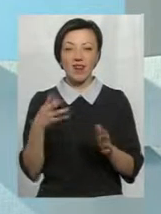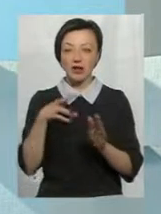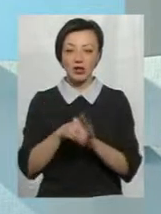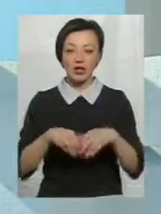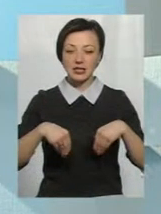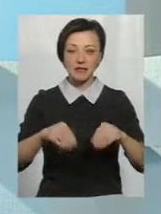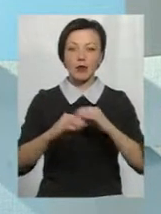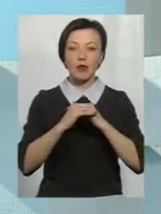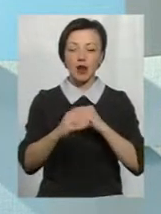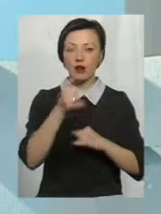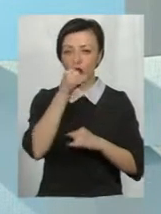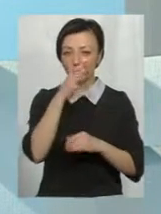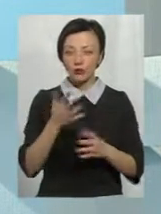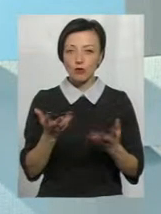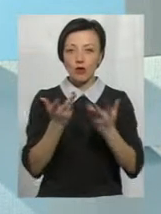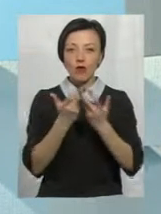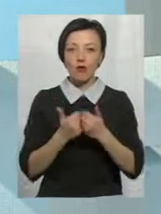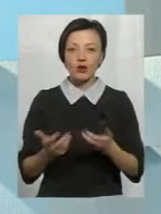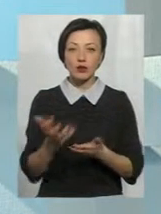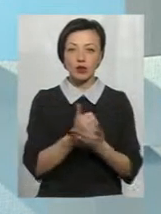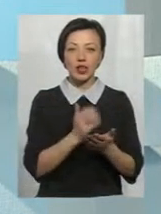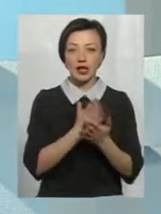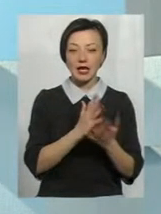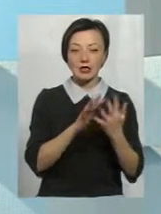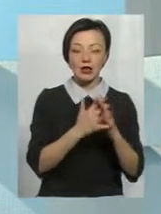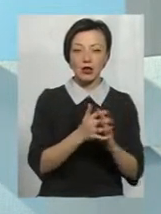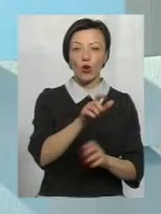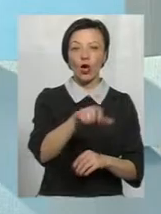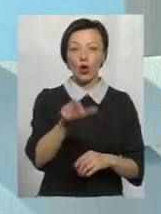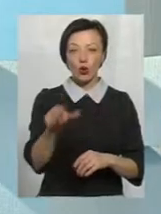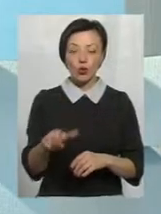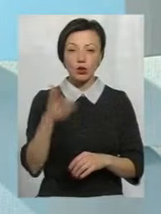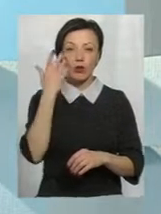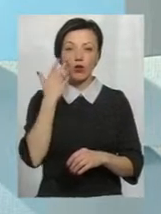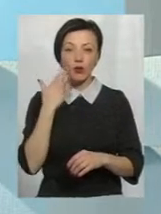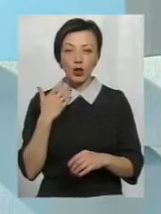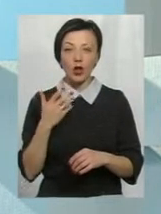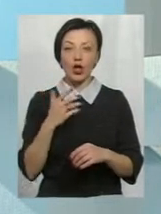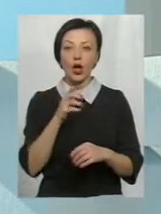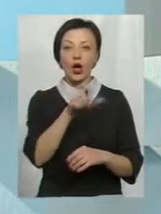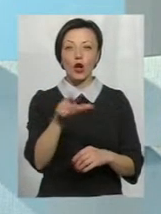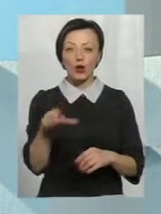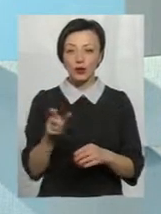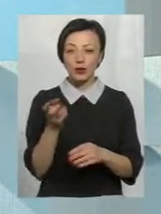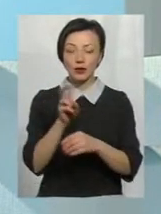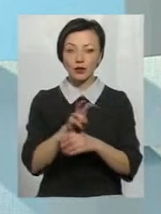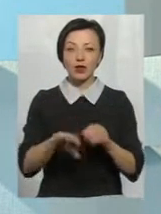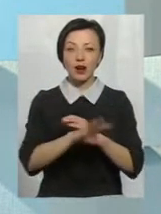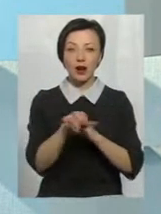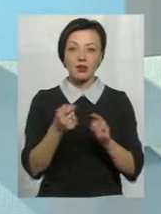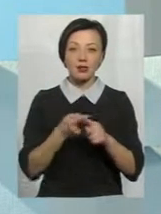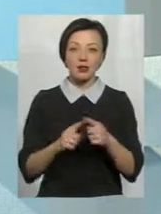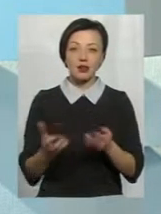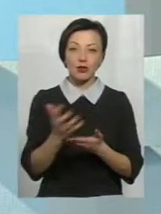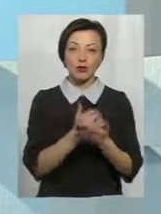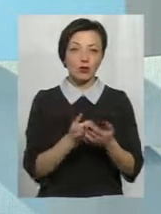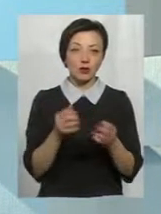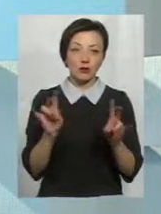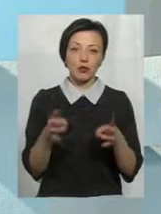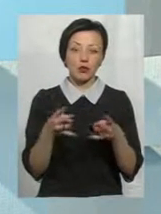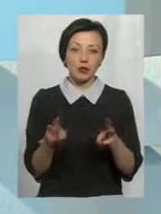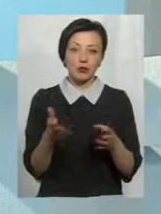вони не можуть прорахувати урожай, бо є село і є люди. І люди, коли зійде урожай, підуть красти той урожай, розумієте? І потім він їм не